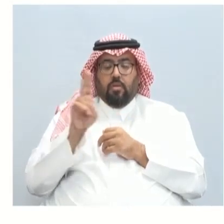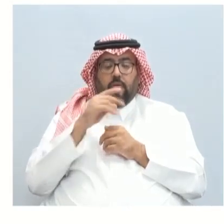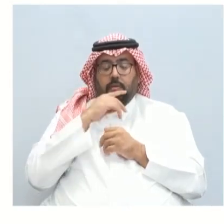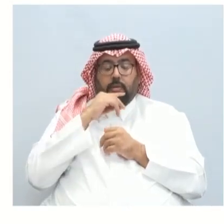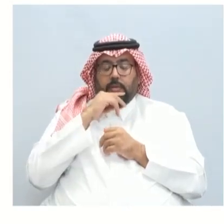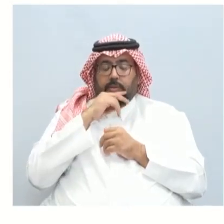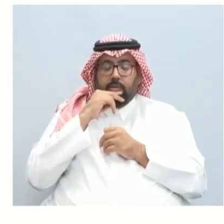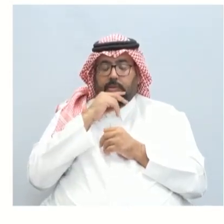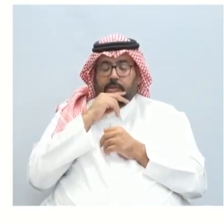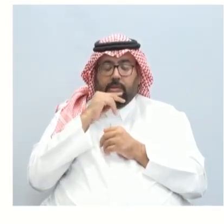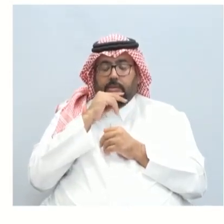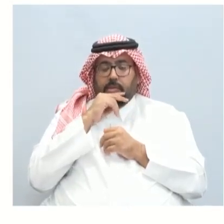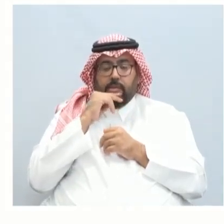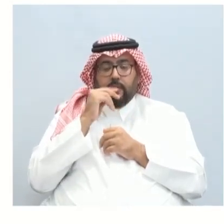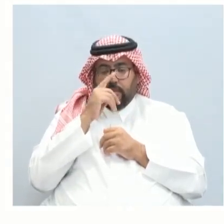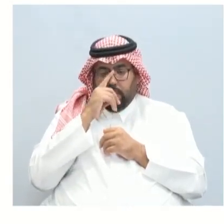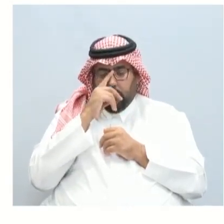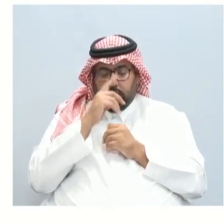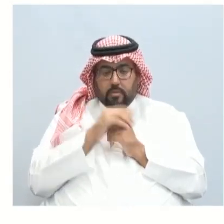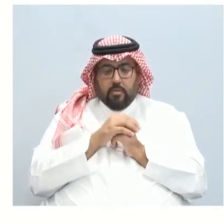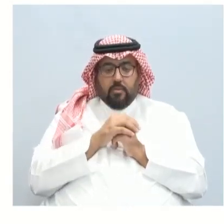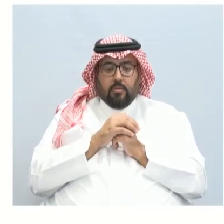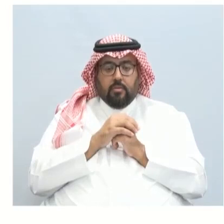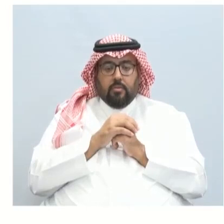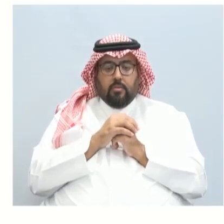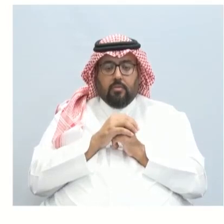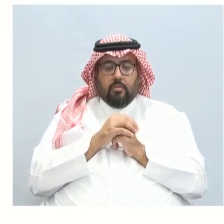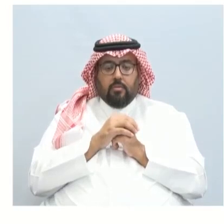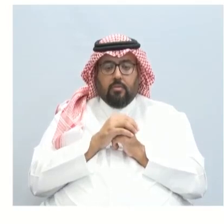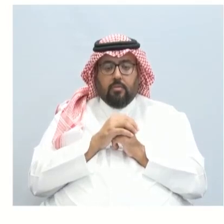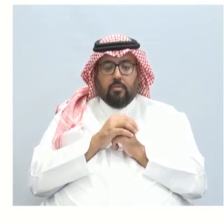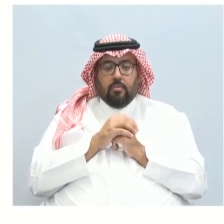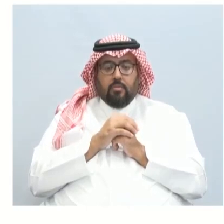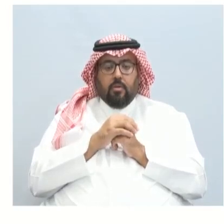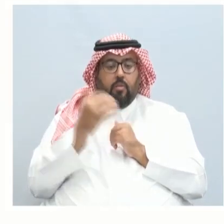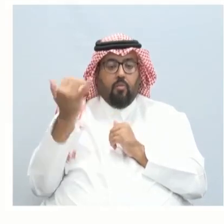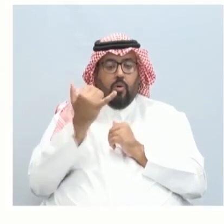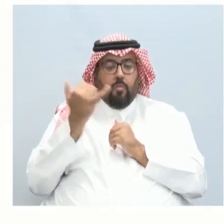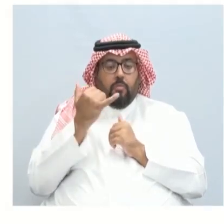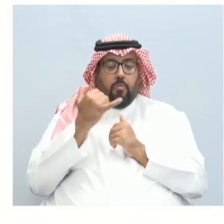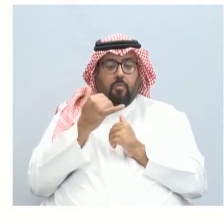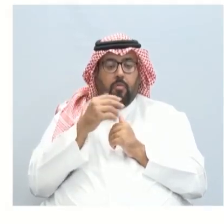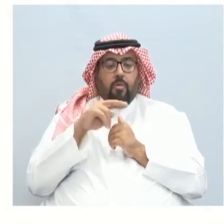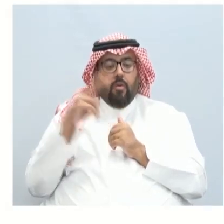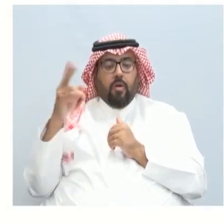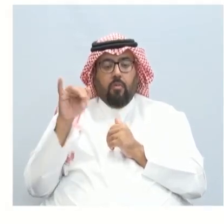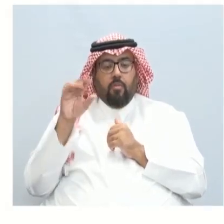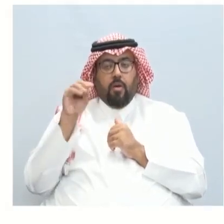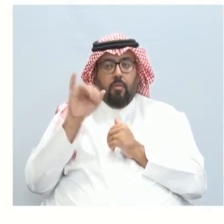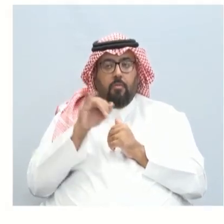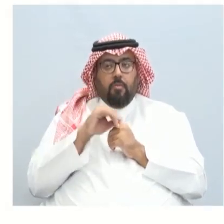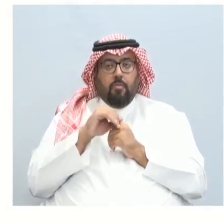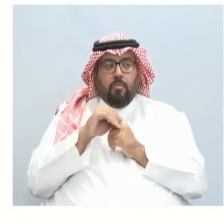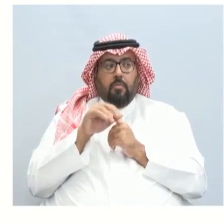من حيث الاولويات ابناء وبنات الطلاب لدينا مهم وغير مهم